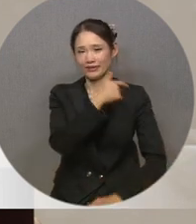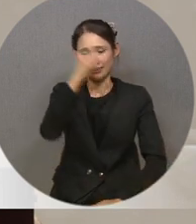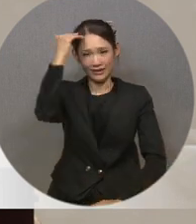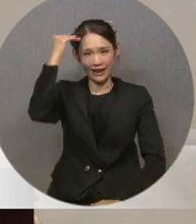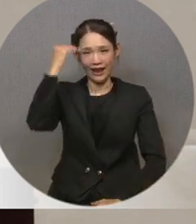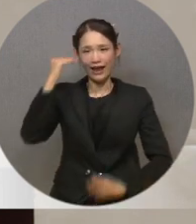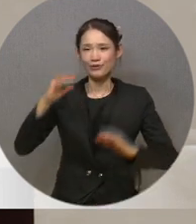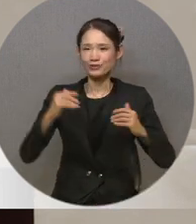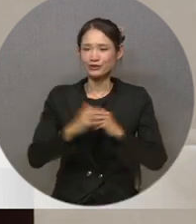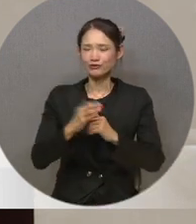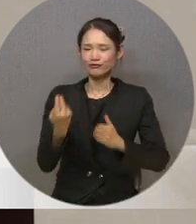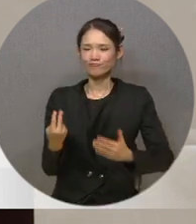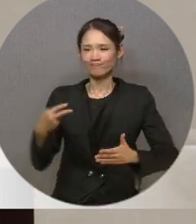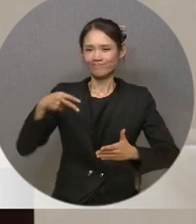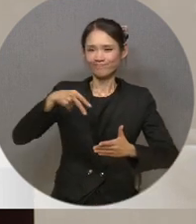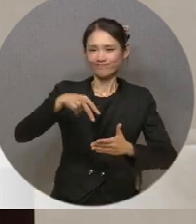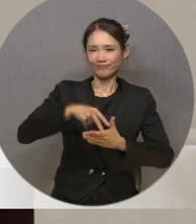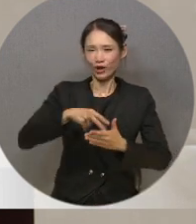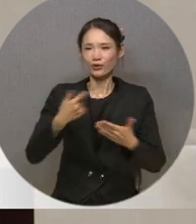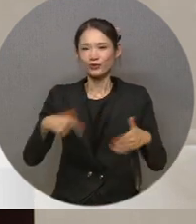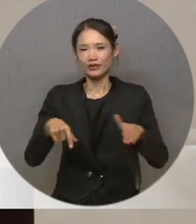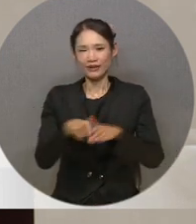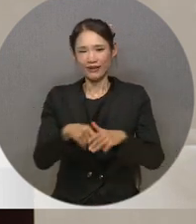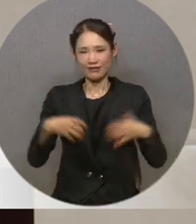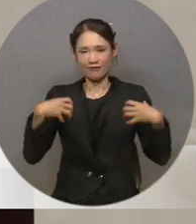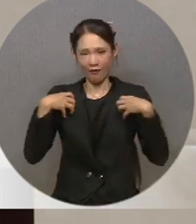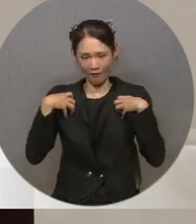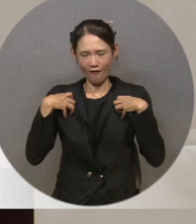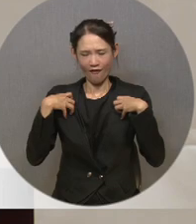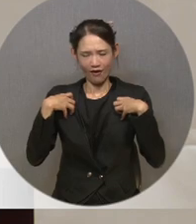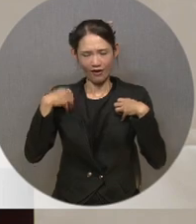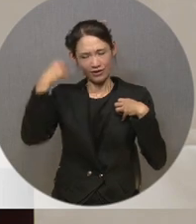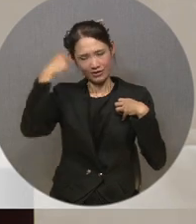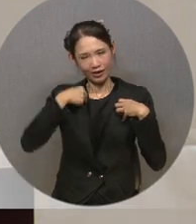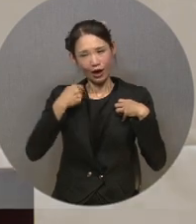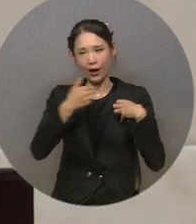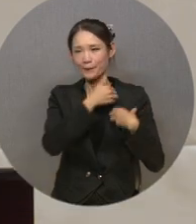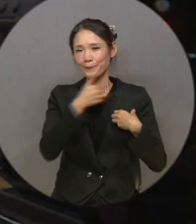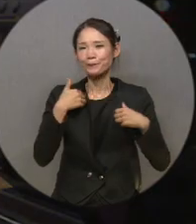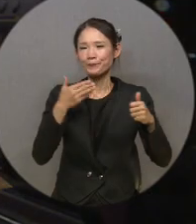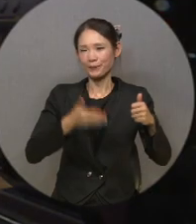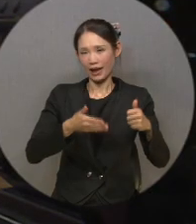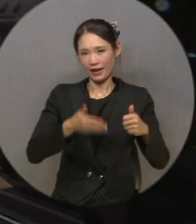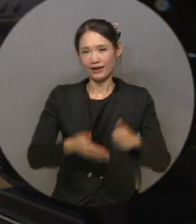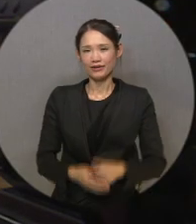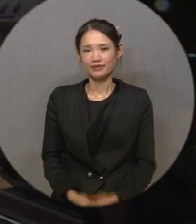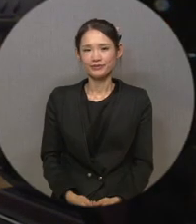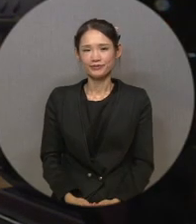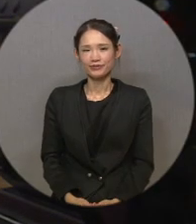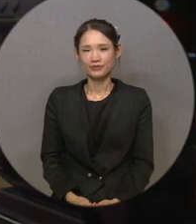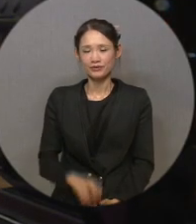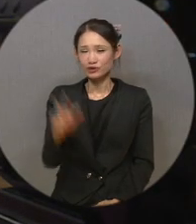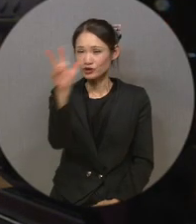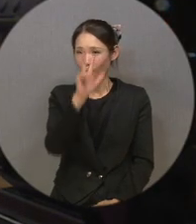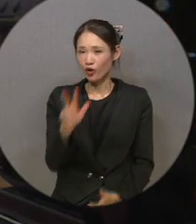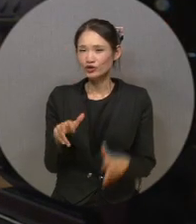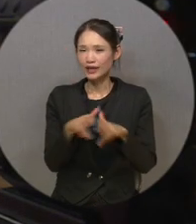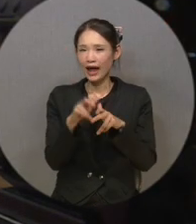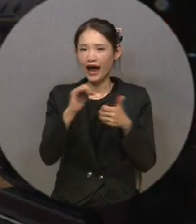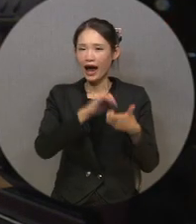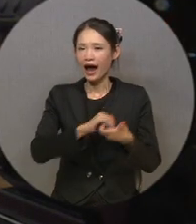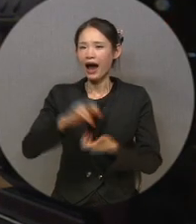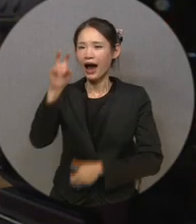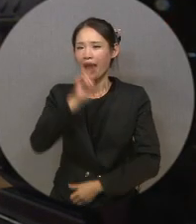대한민국으로 우뚝 서가는 그런 역할을 감당하는 모두가 되시기를 바라고. 전국 장애인